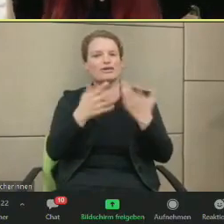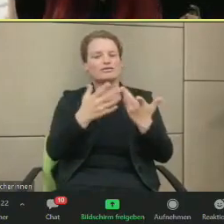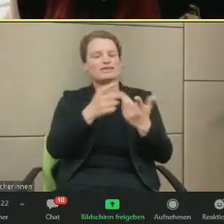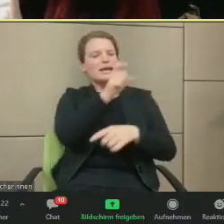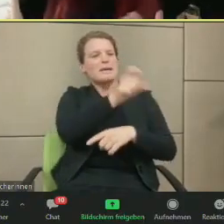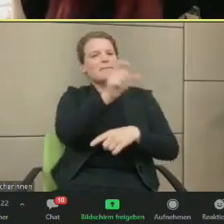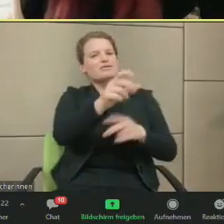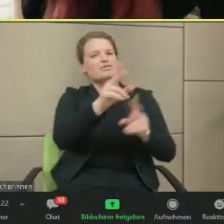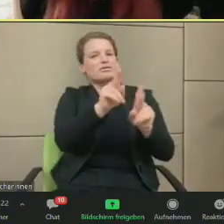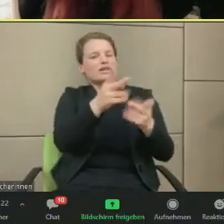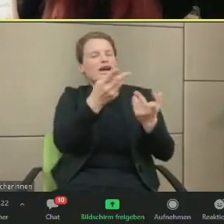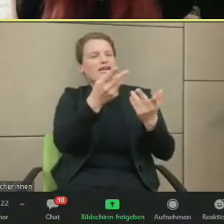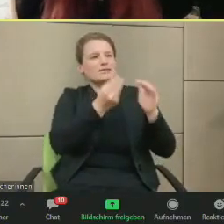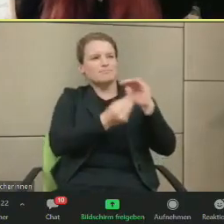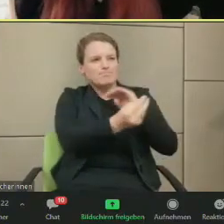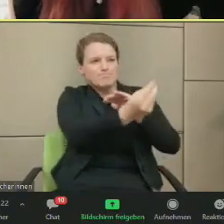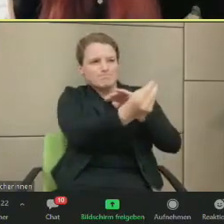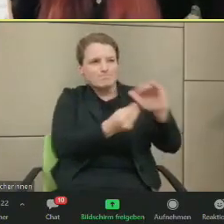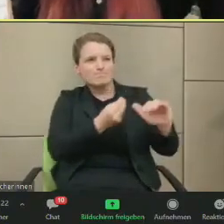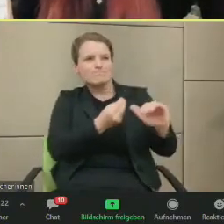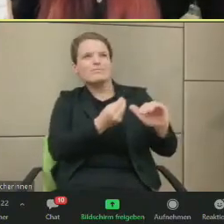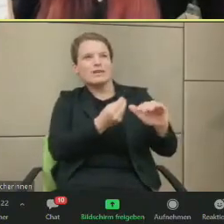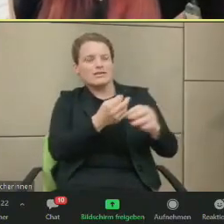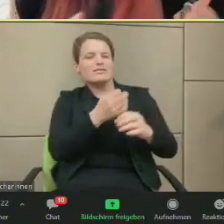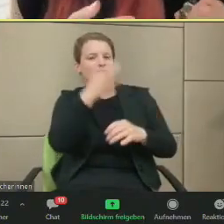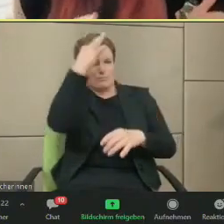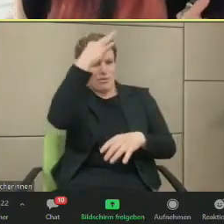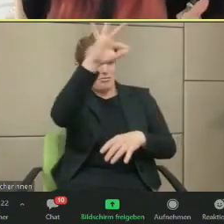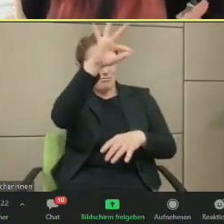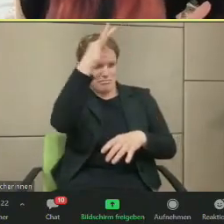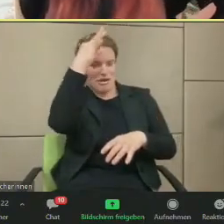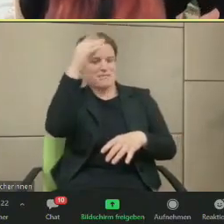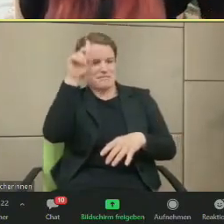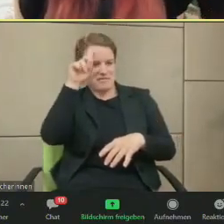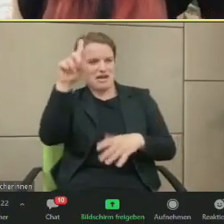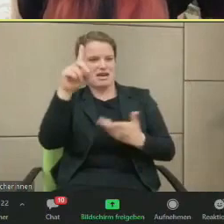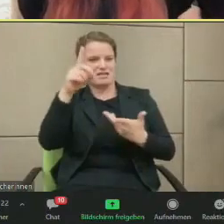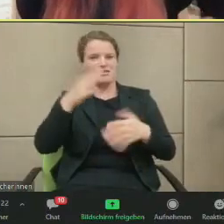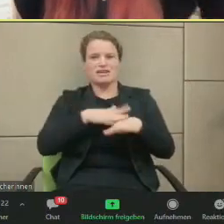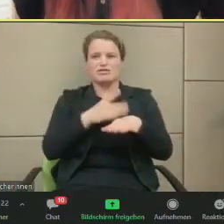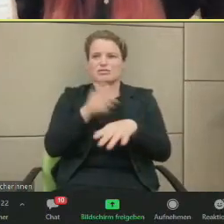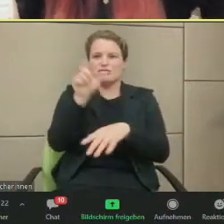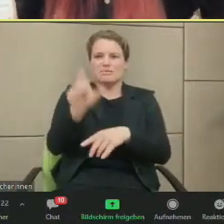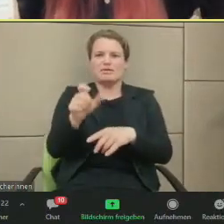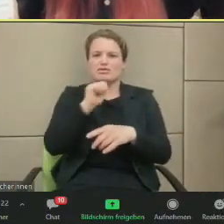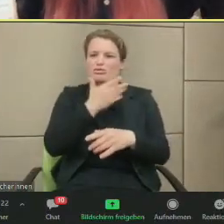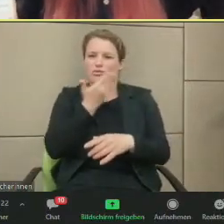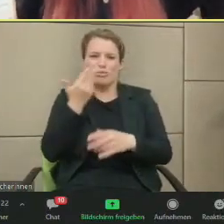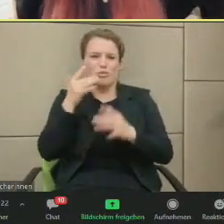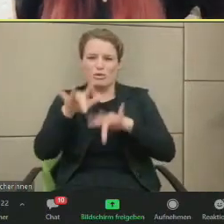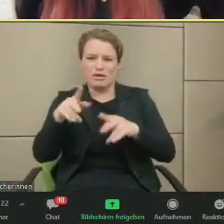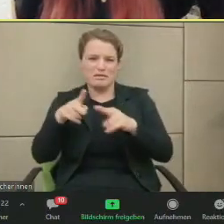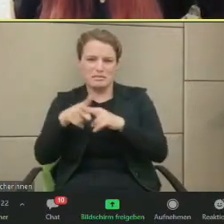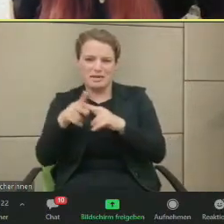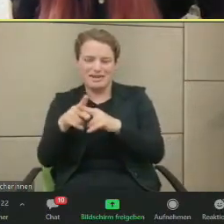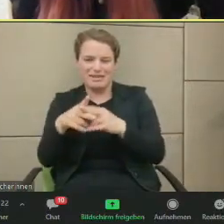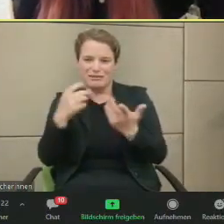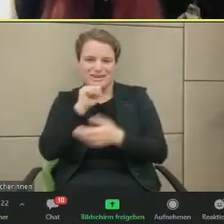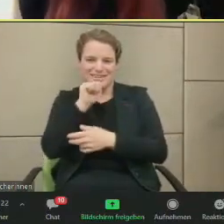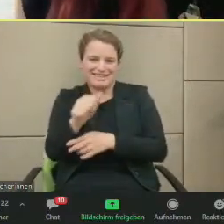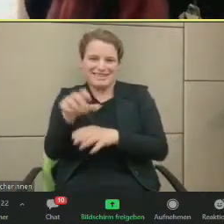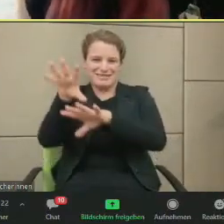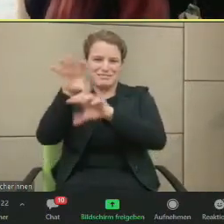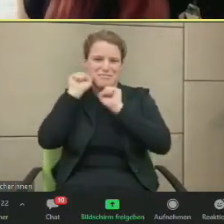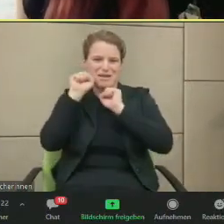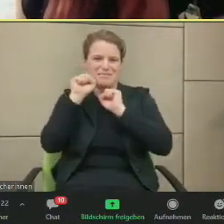und versuchen nachzuvollziehen, wie das ist. Natürlich wird eine nicht behinderte Person nie wirklich wissen, wie es ist, behindert zu sein, und